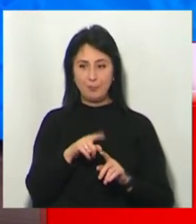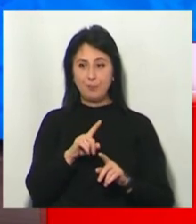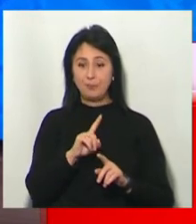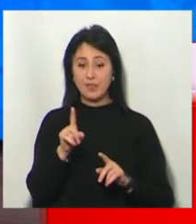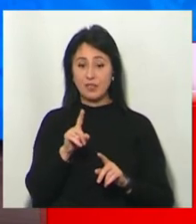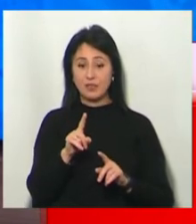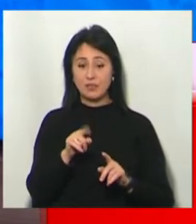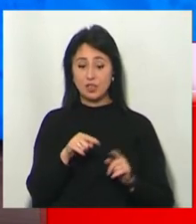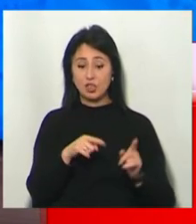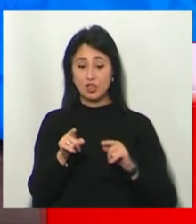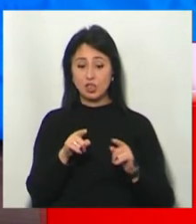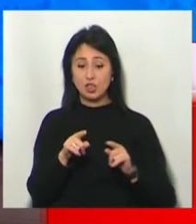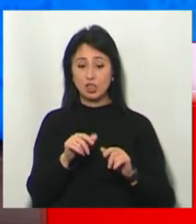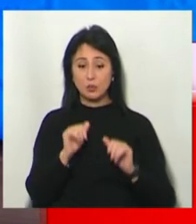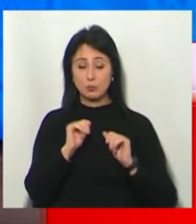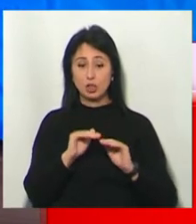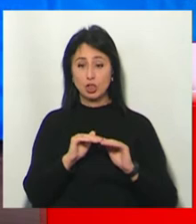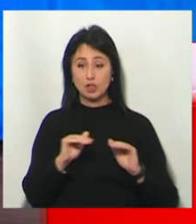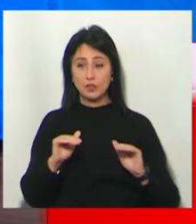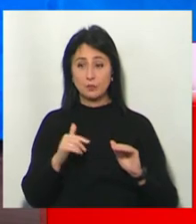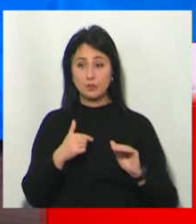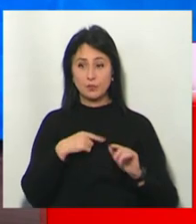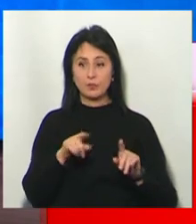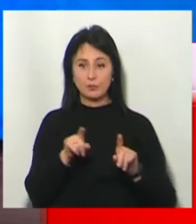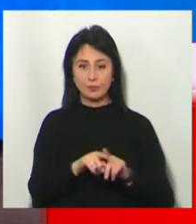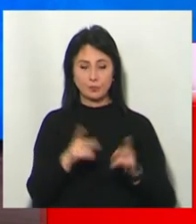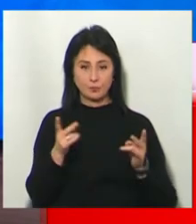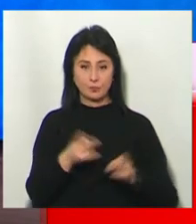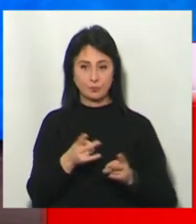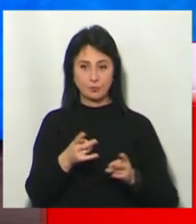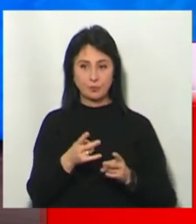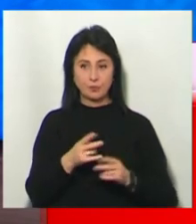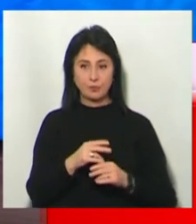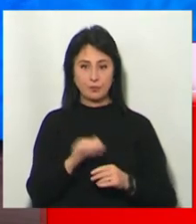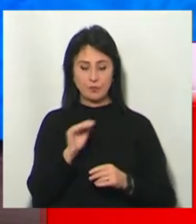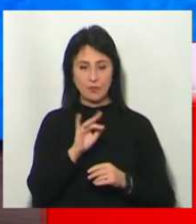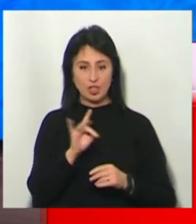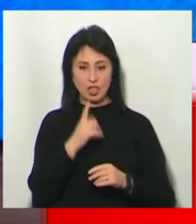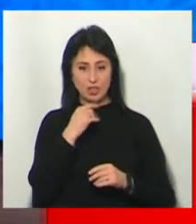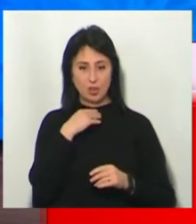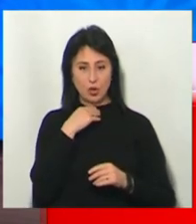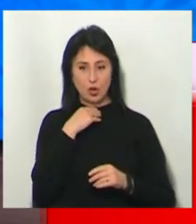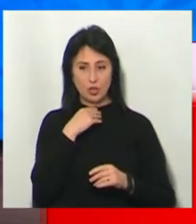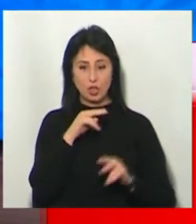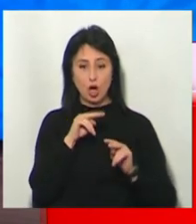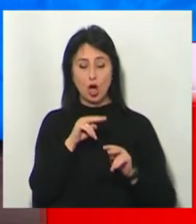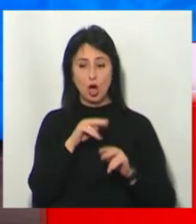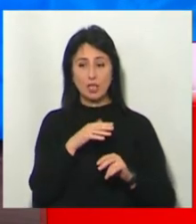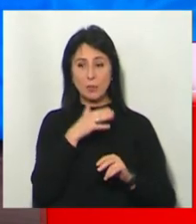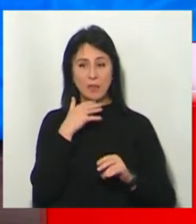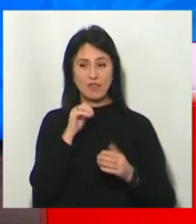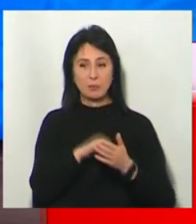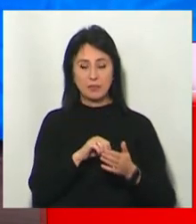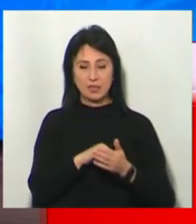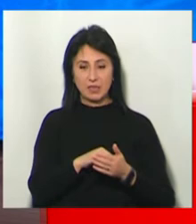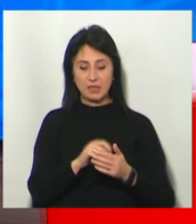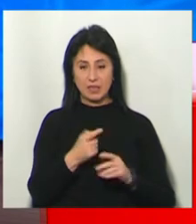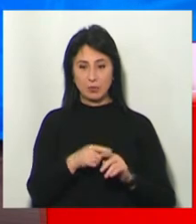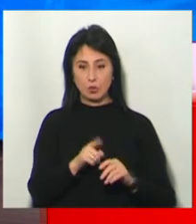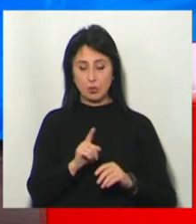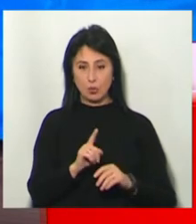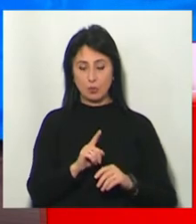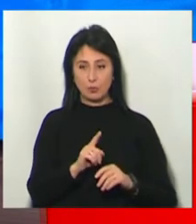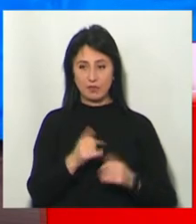მაგრამ შეტევათა შორის მშვიდ პერიოდში ჩვენ ასევე გვჭირდება ცხიმიანი წითელი ხორცის კონტროლი ბევრი მიზეზის გამო, იმიტომ